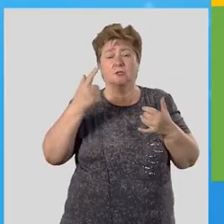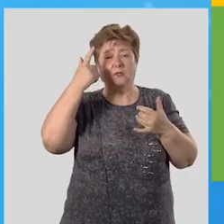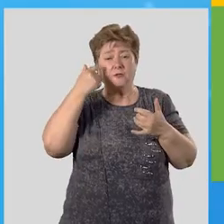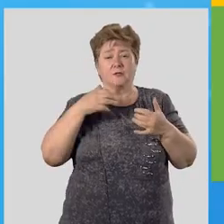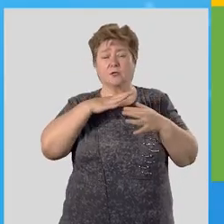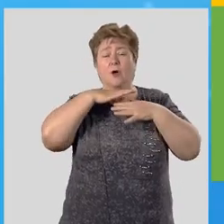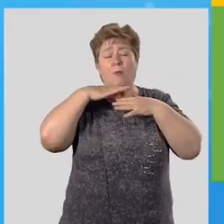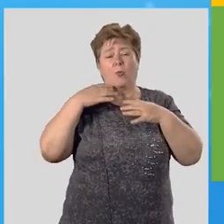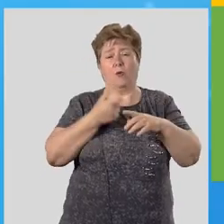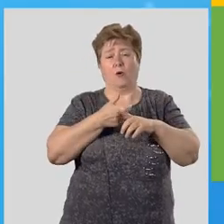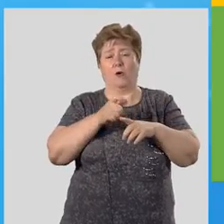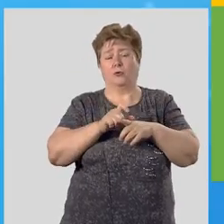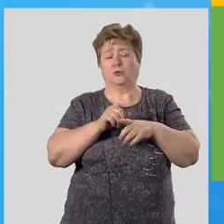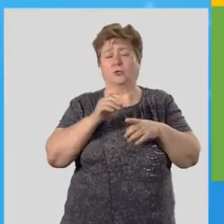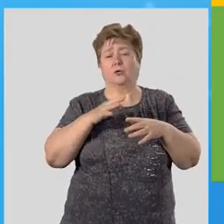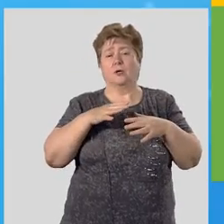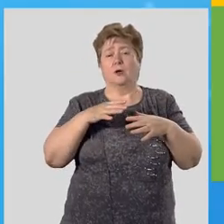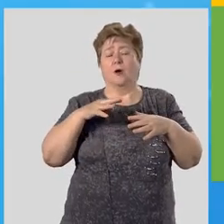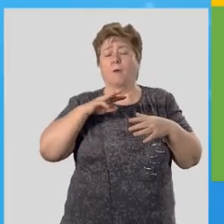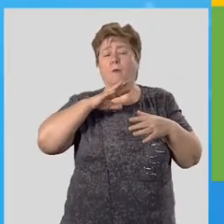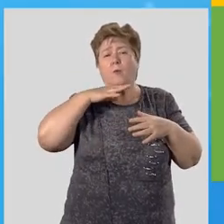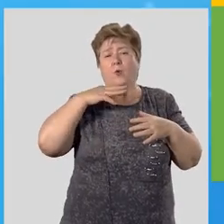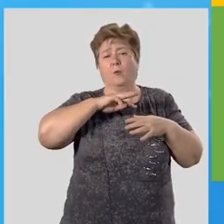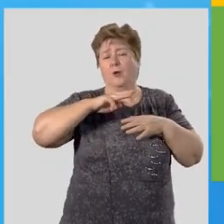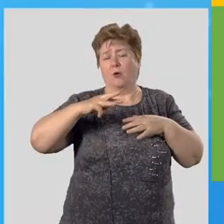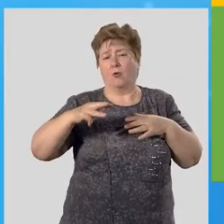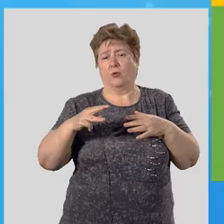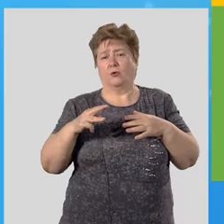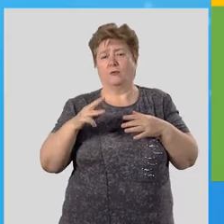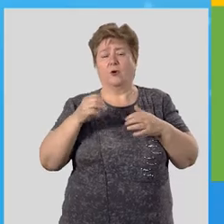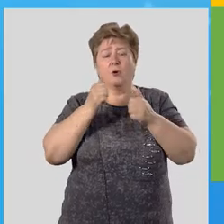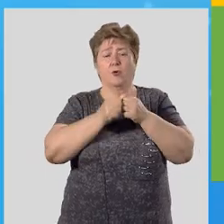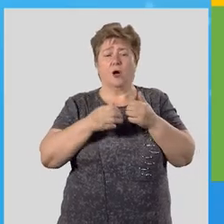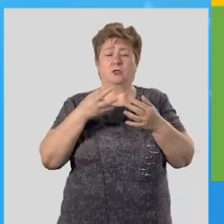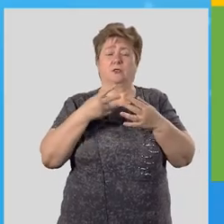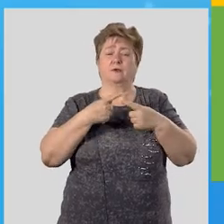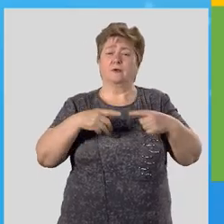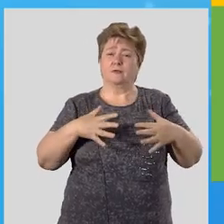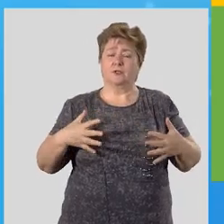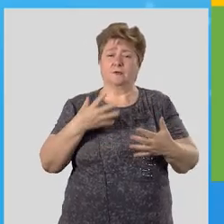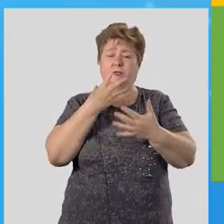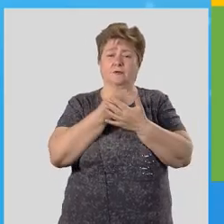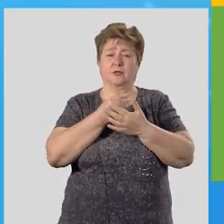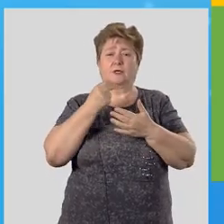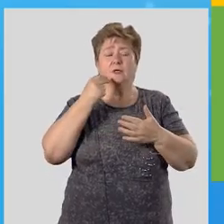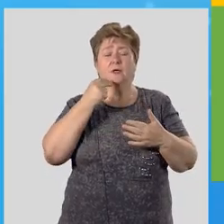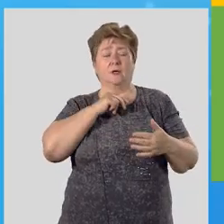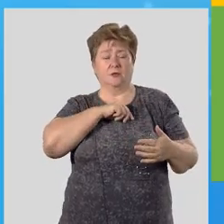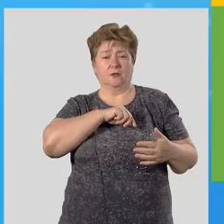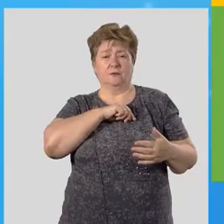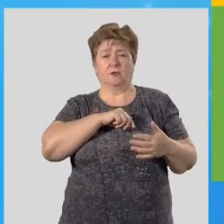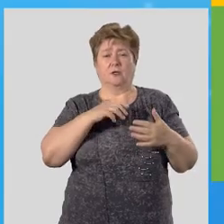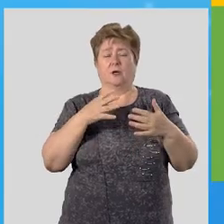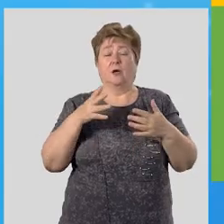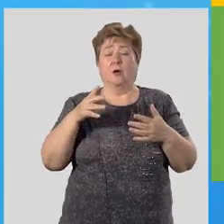известно очень много – несколько миллионов. У каждого вещества свои свойства.